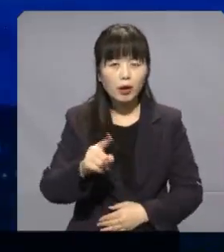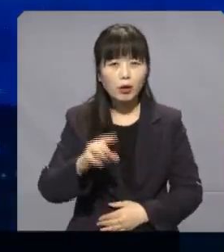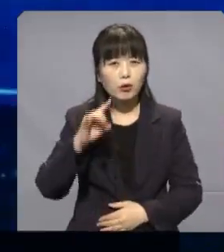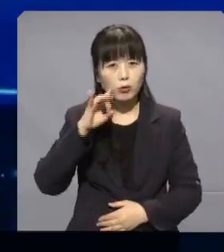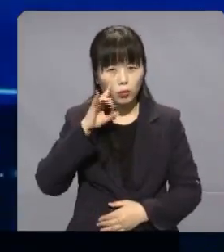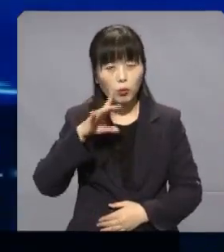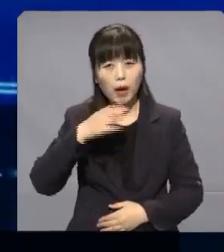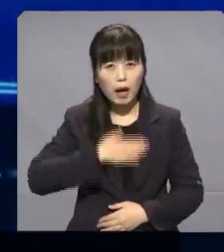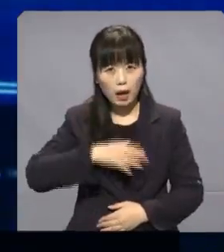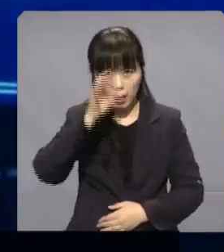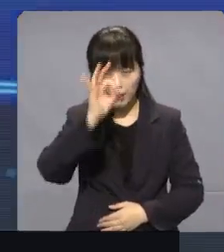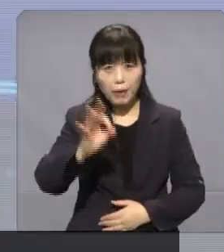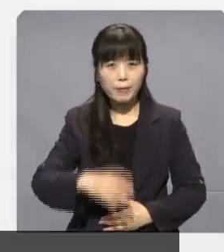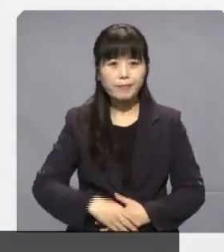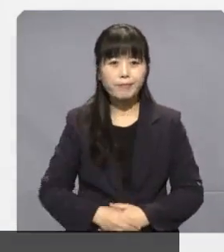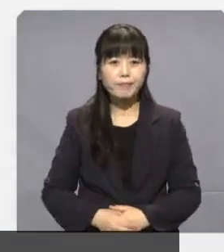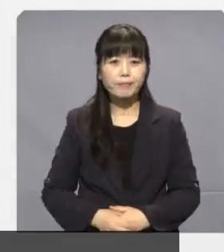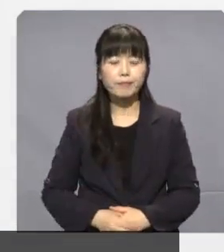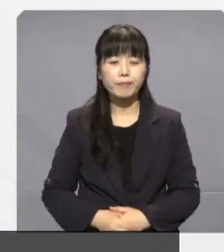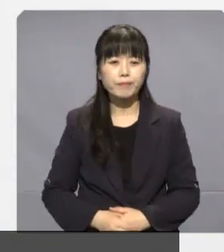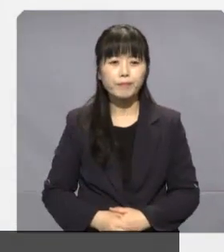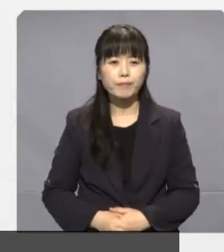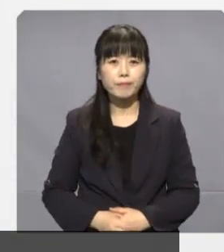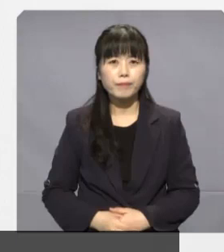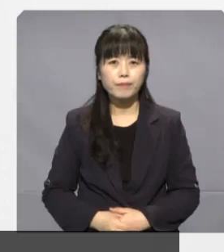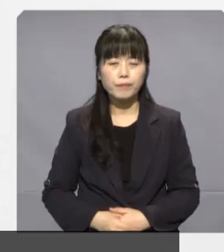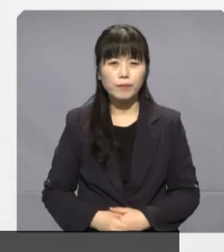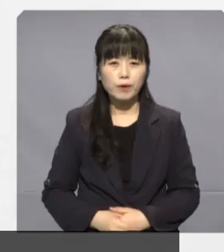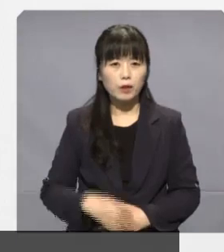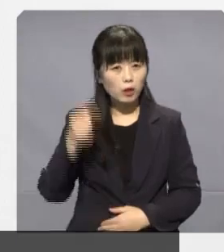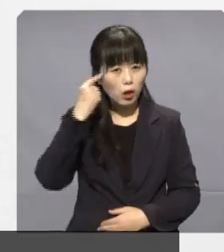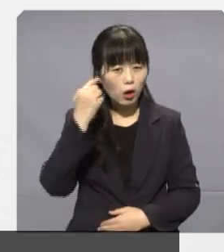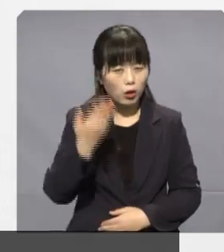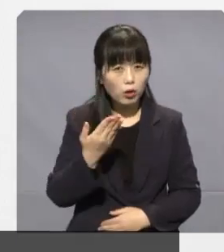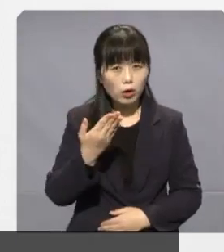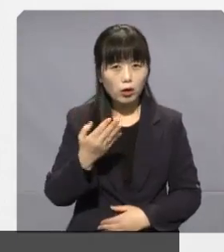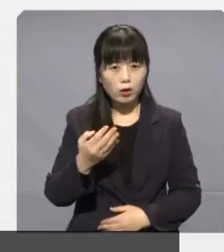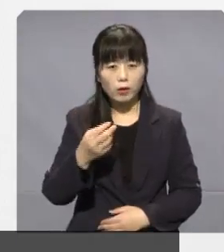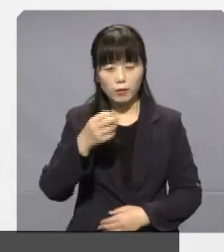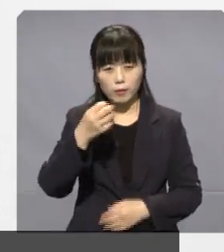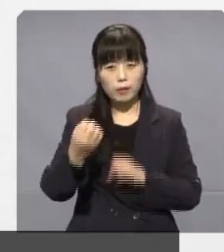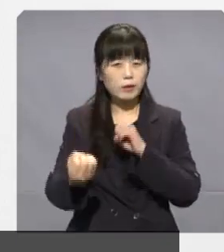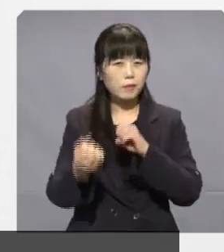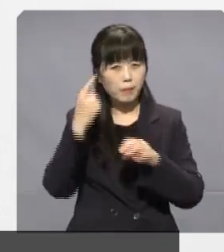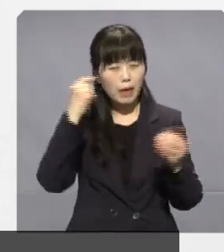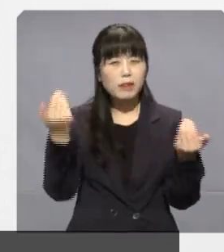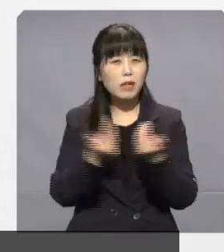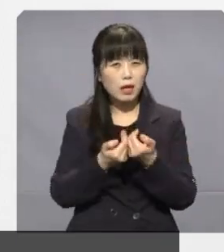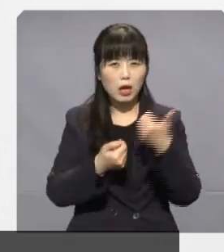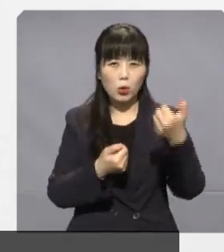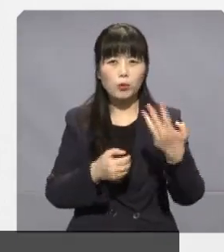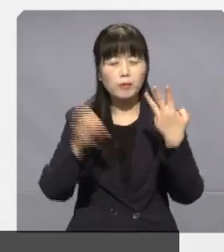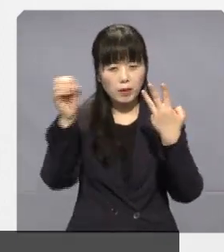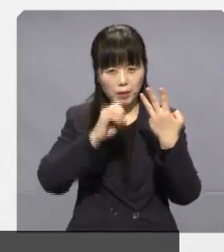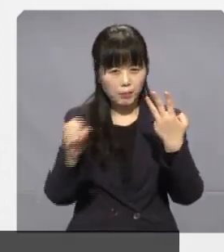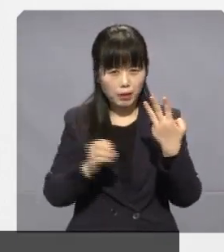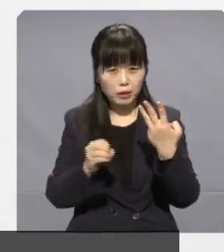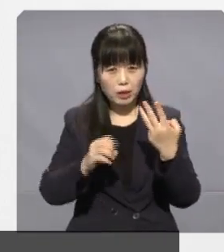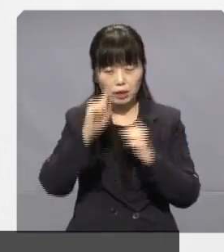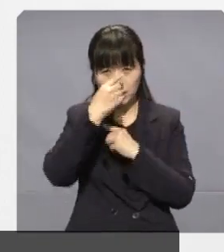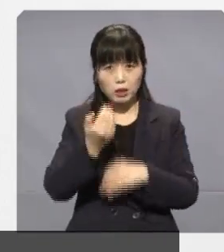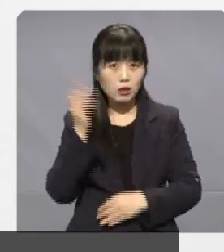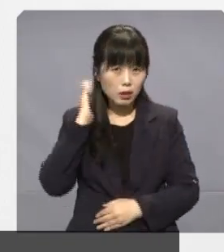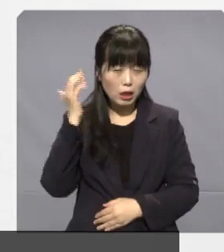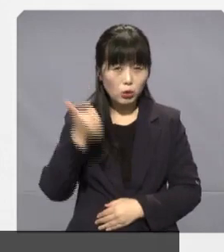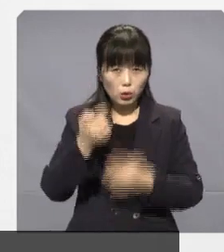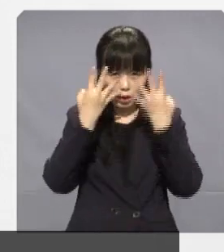사면에 대해서 여론조사 결과 좀 보죠. 자, 여론은 여전히 반대가 더 높습니다. 53%가 이전 대통령